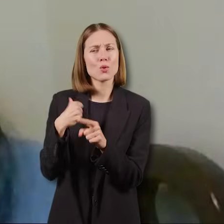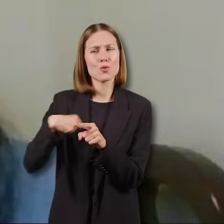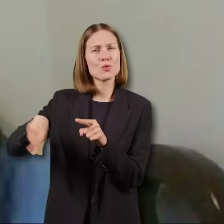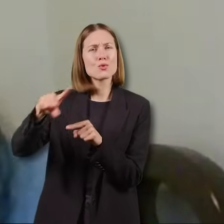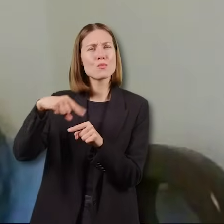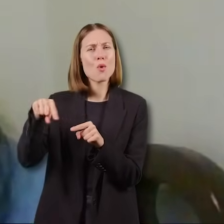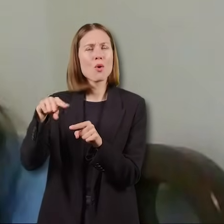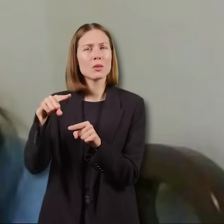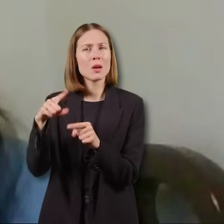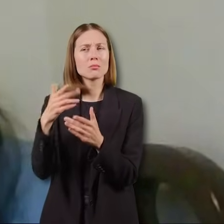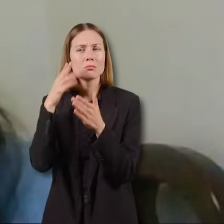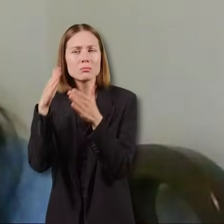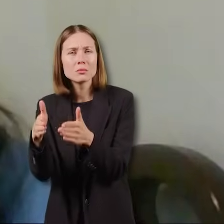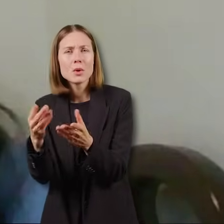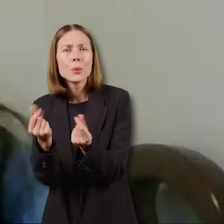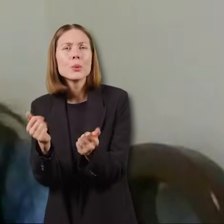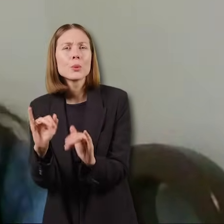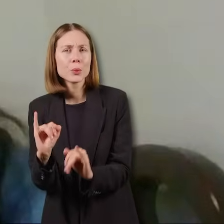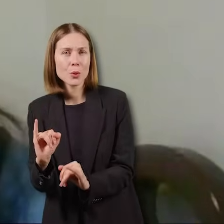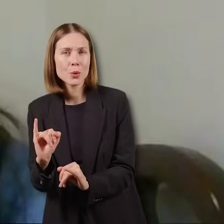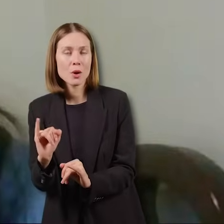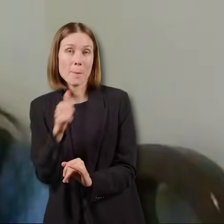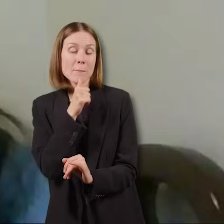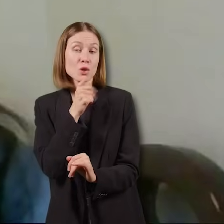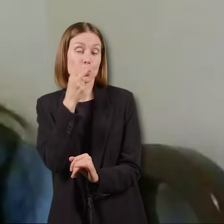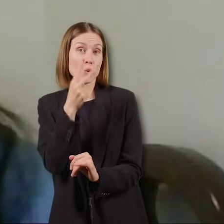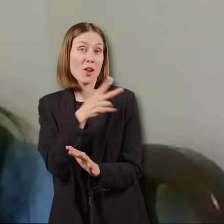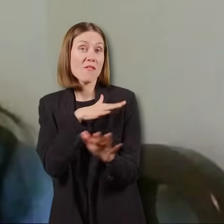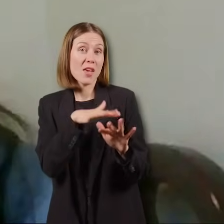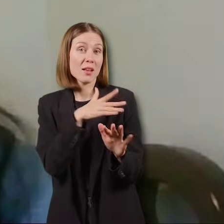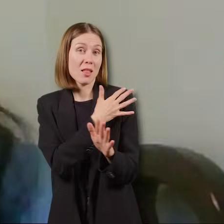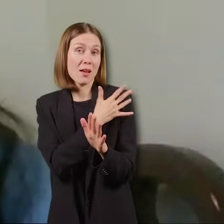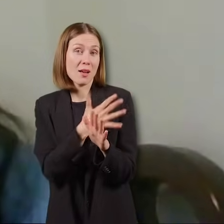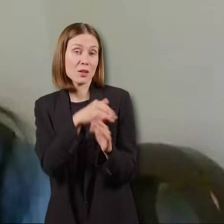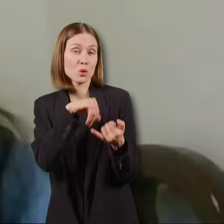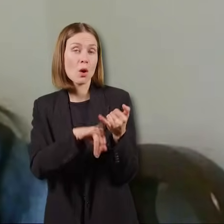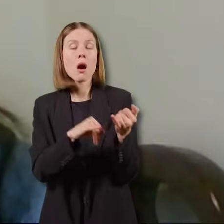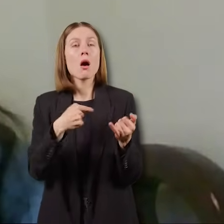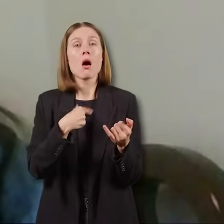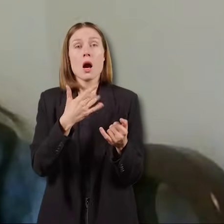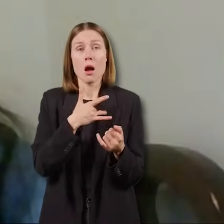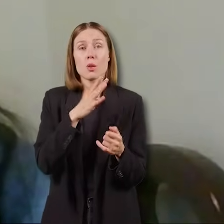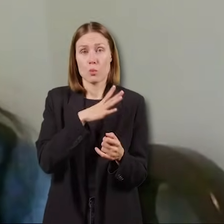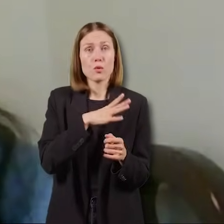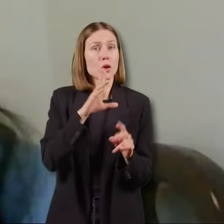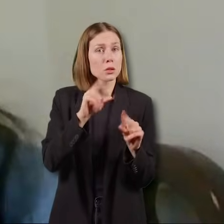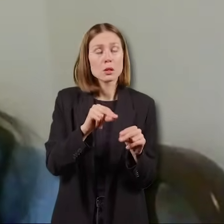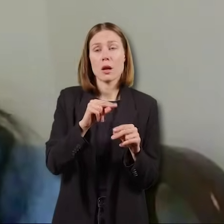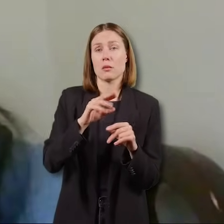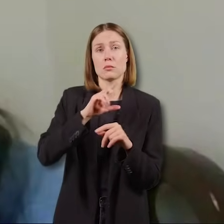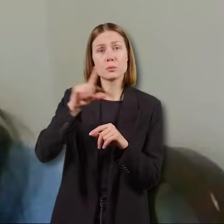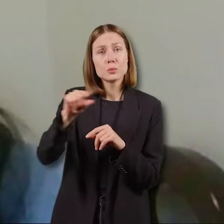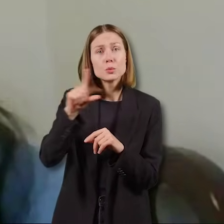gyventojams dėmesys. Jeigu žiūrėti veiklos istoriją, aš nekalbu apie tai, galbūt jūs tikrai dėmesį rodėt, važiavot ir